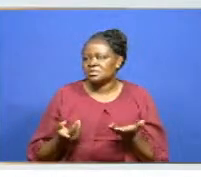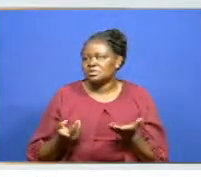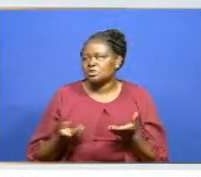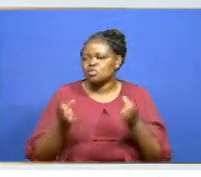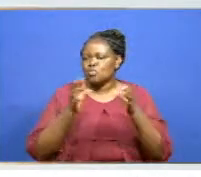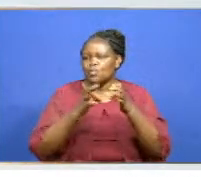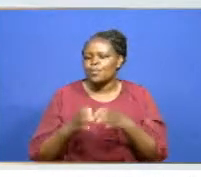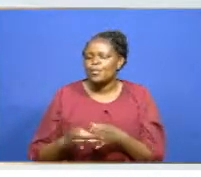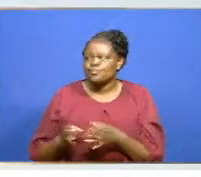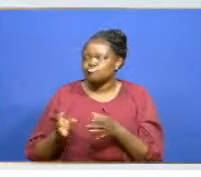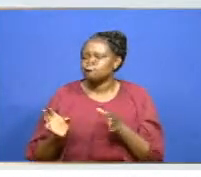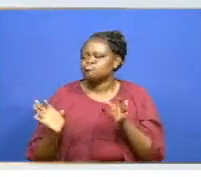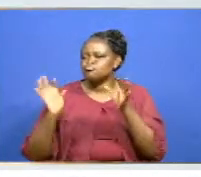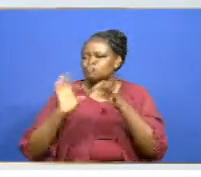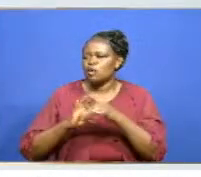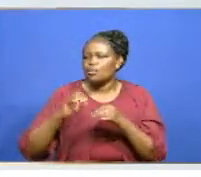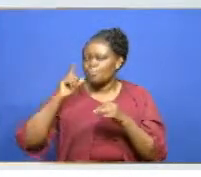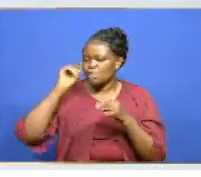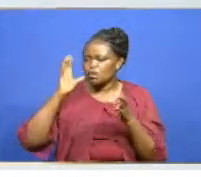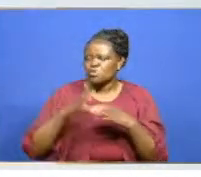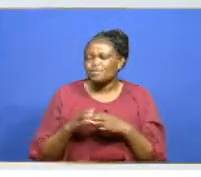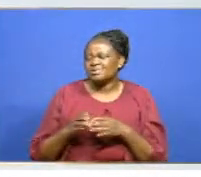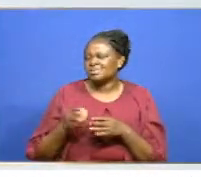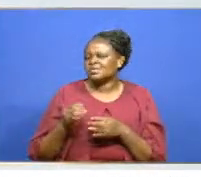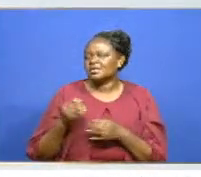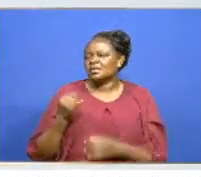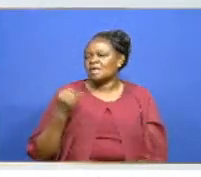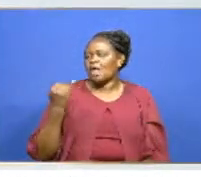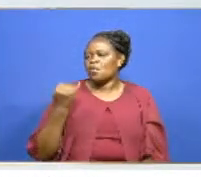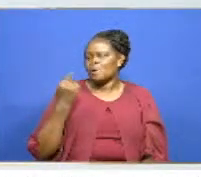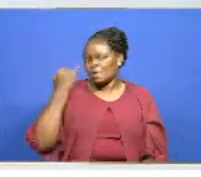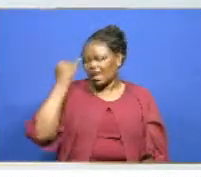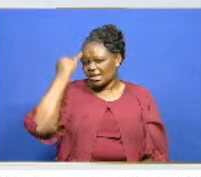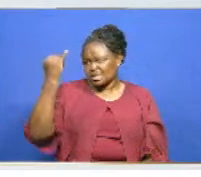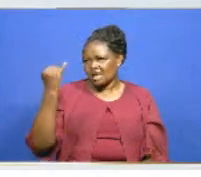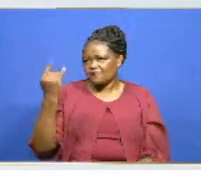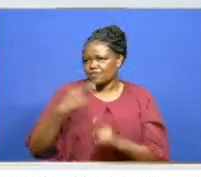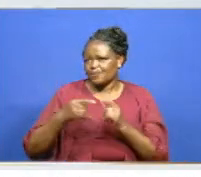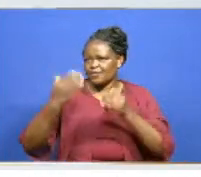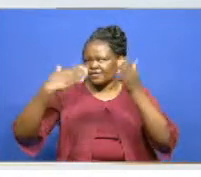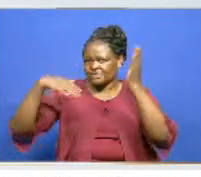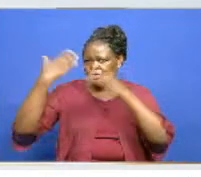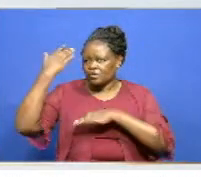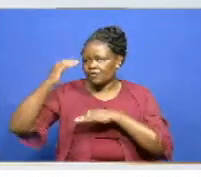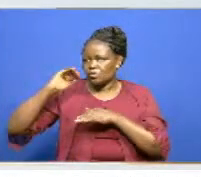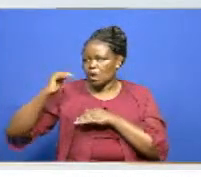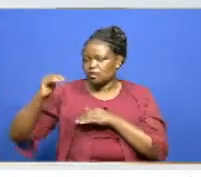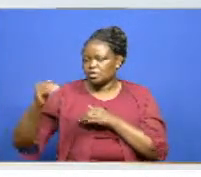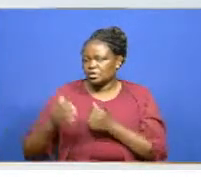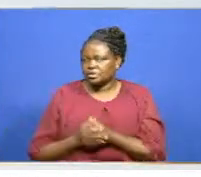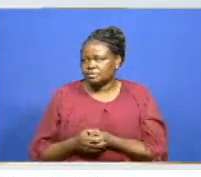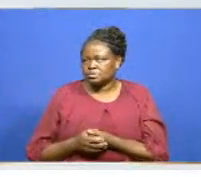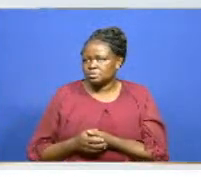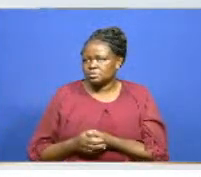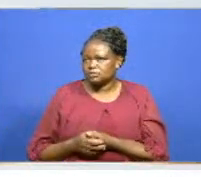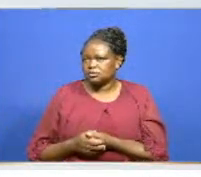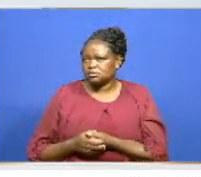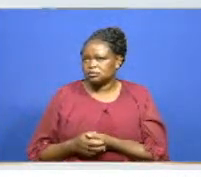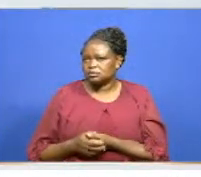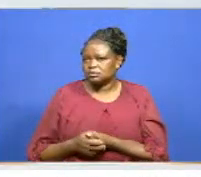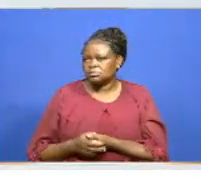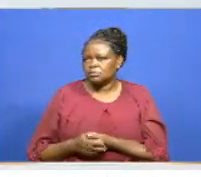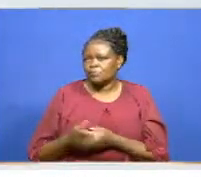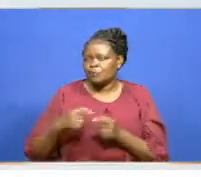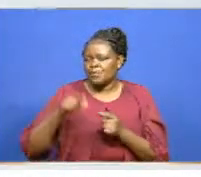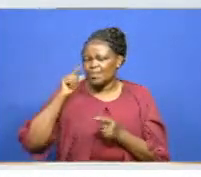jambo tu, wazo tu ambazo limekuwa kwa wale wataalam na wale wanaitwa professionals wa kaunti ya za pwani,